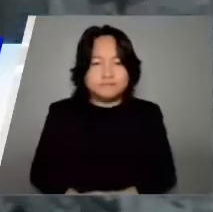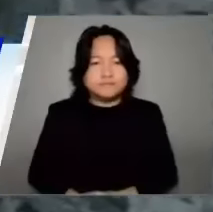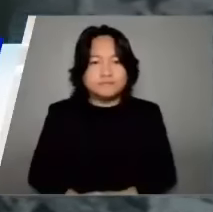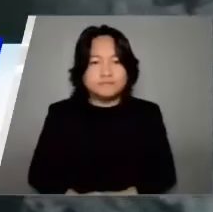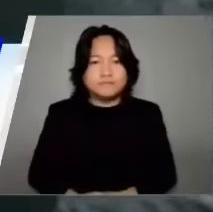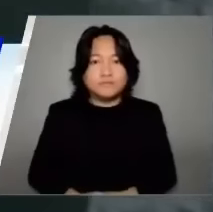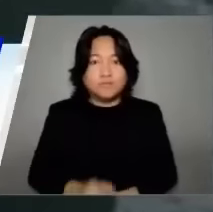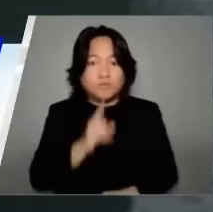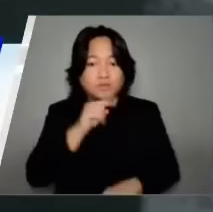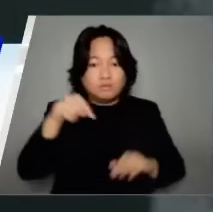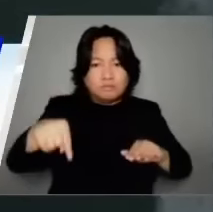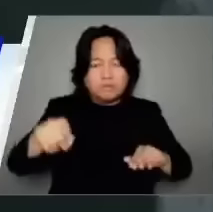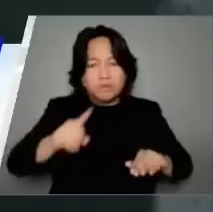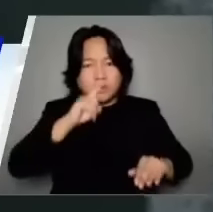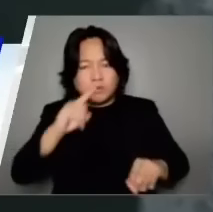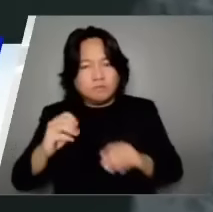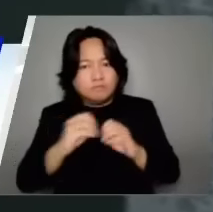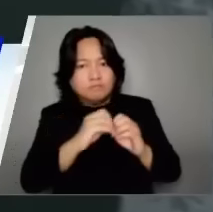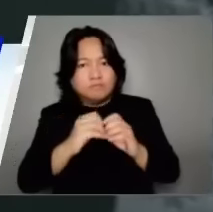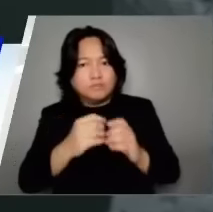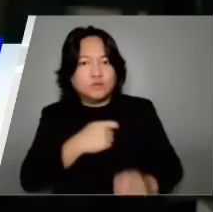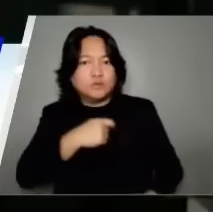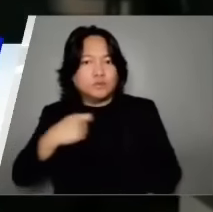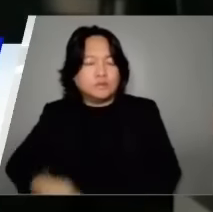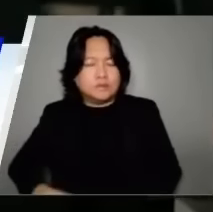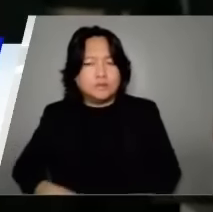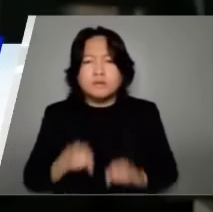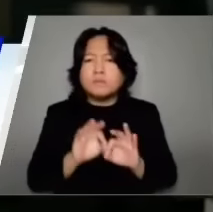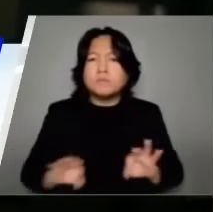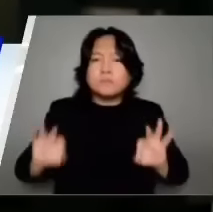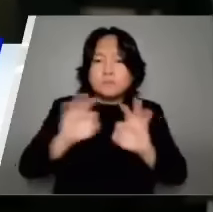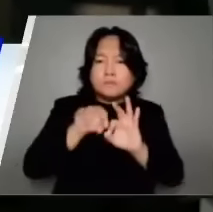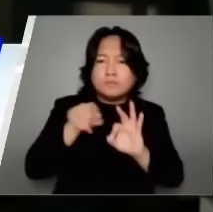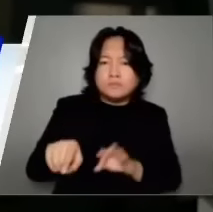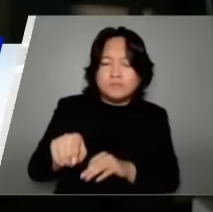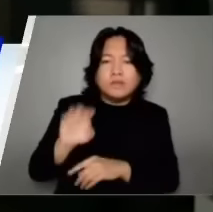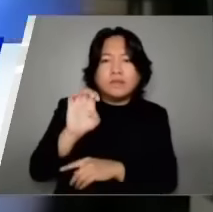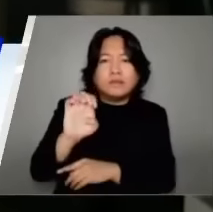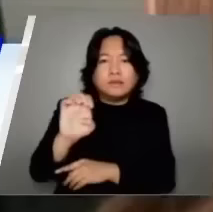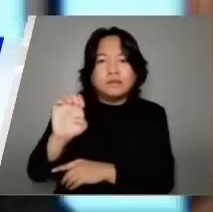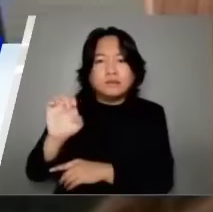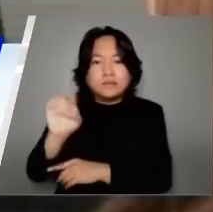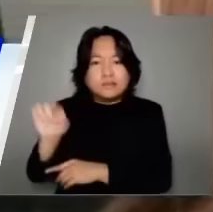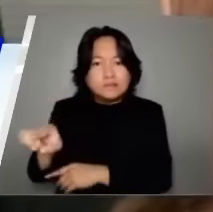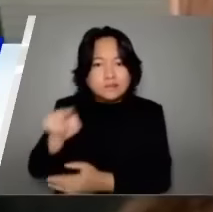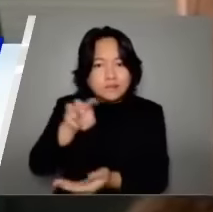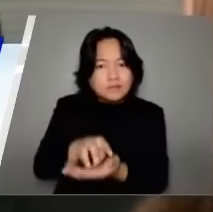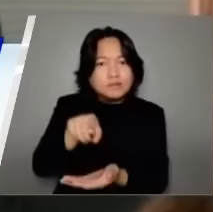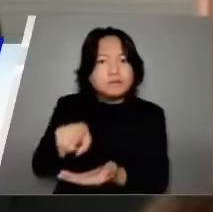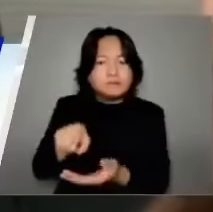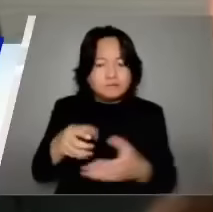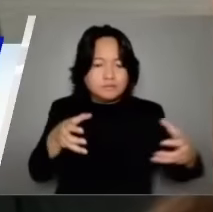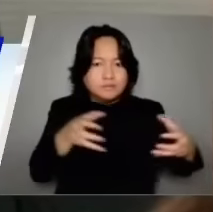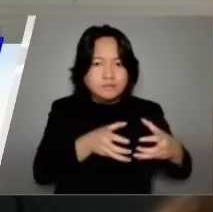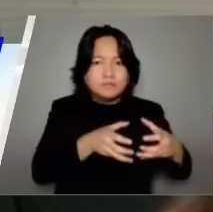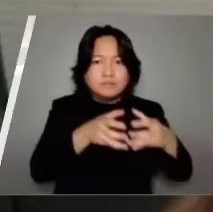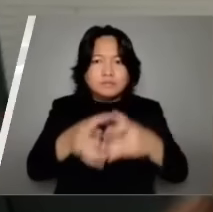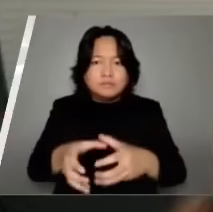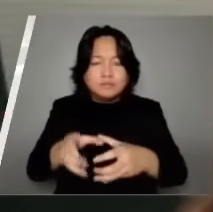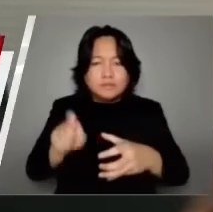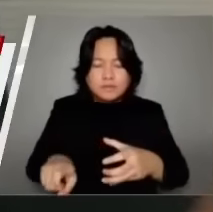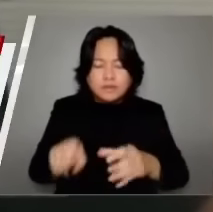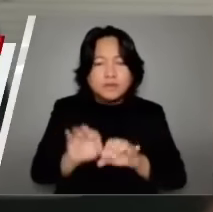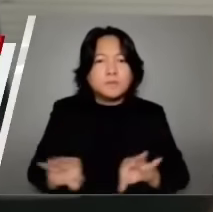China. Mahalaga raw ang pagpapatrolya natin sa ating EEZ kasama ang mga kaalyado. It's very significant to show that we